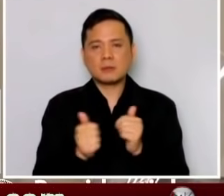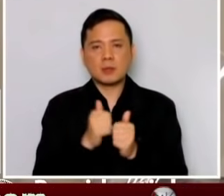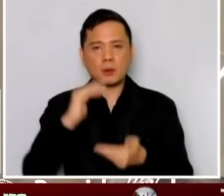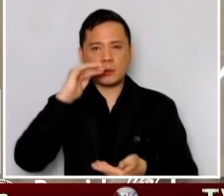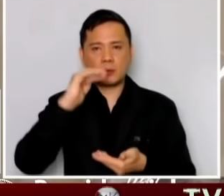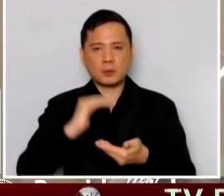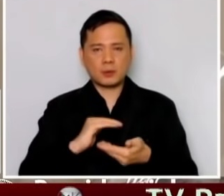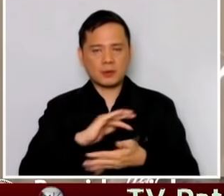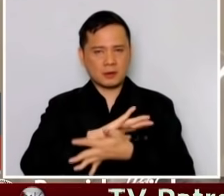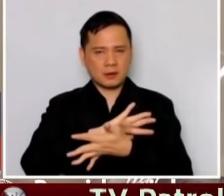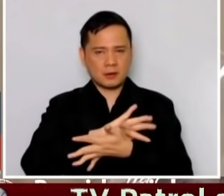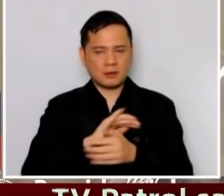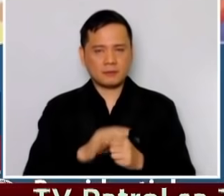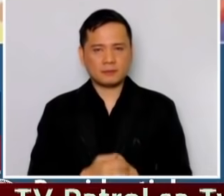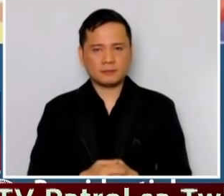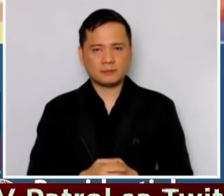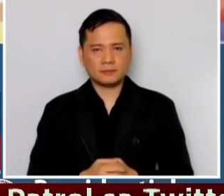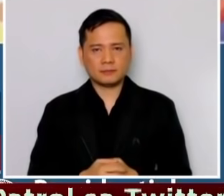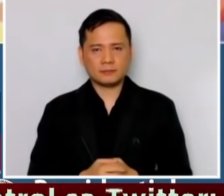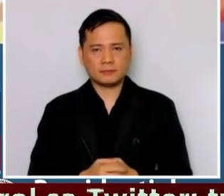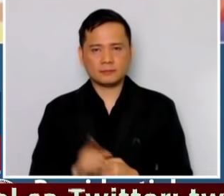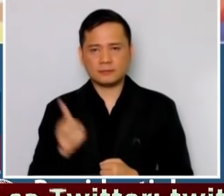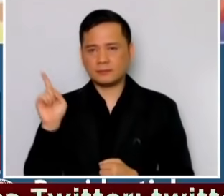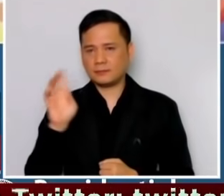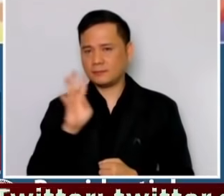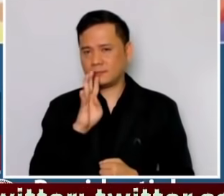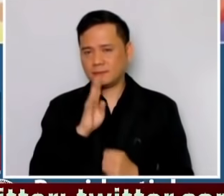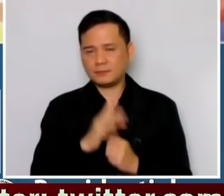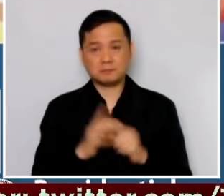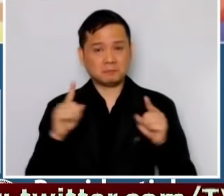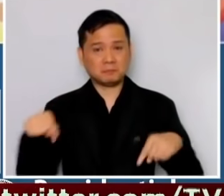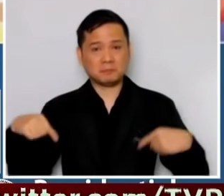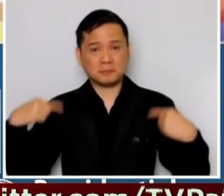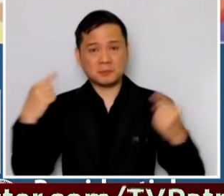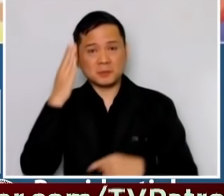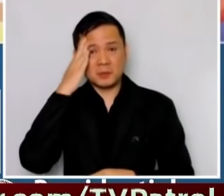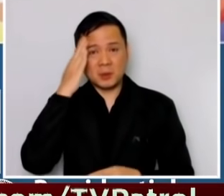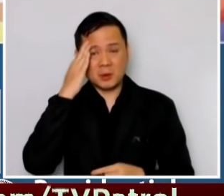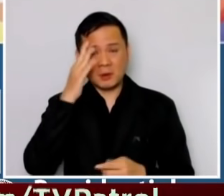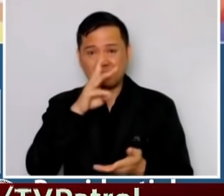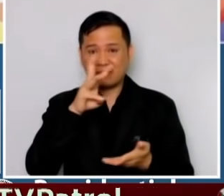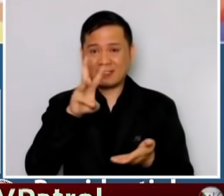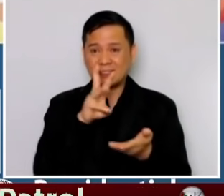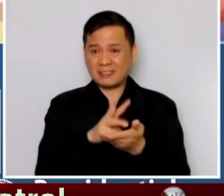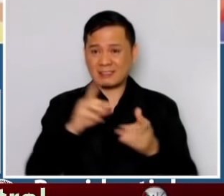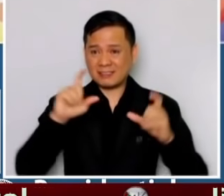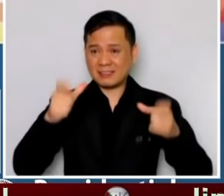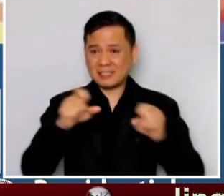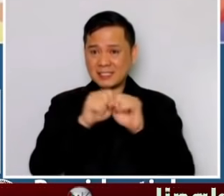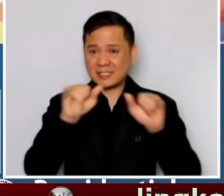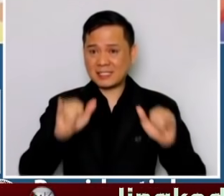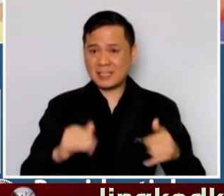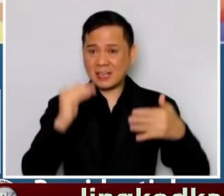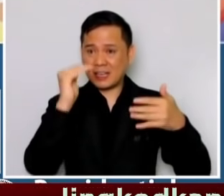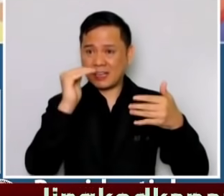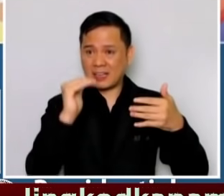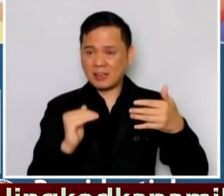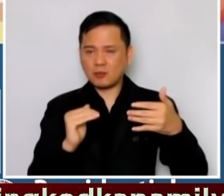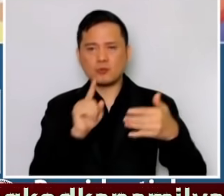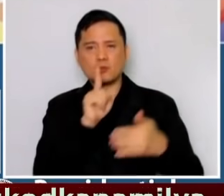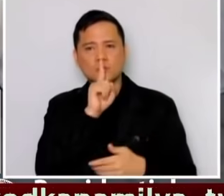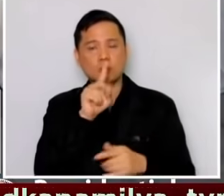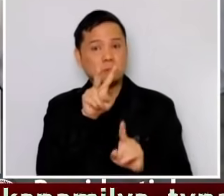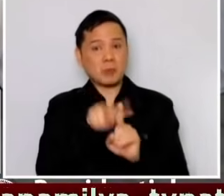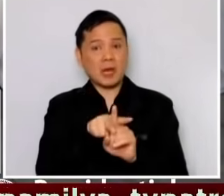So ito po, ibig sabihin na ito ay epektibo ang ginagawa nating alert level system at patuloy na bumababa ang kaso ng